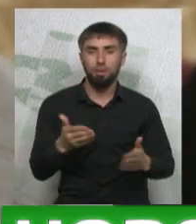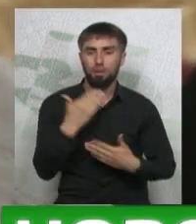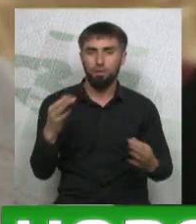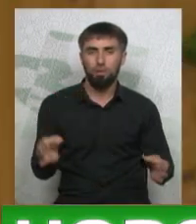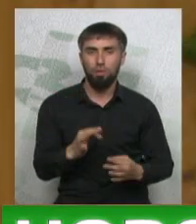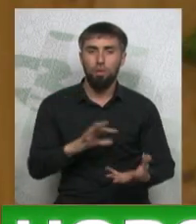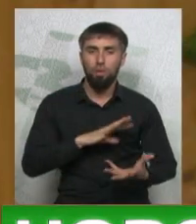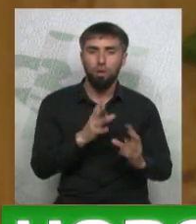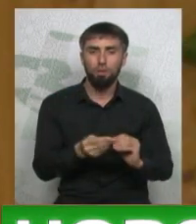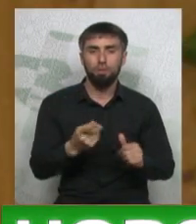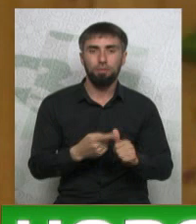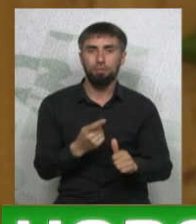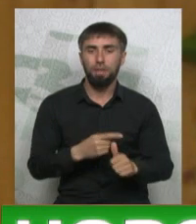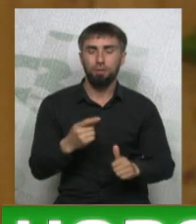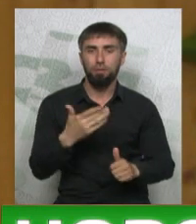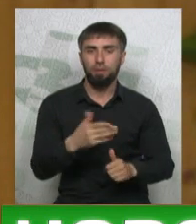экстремизмом.